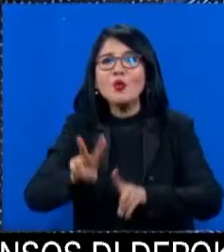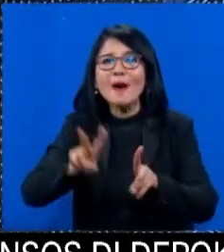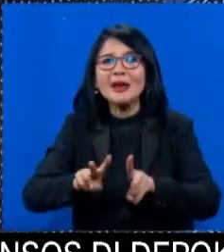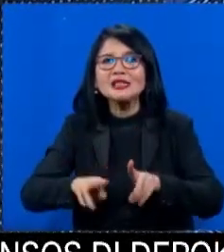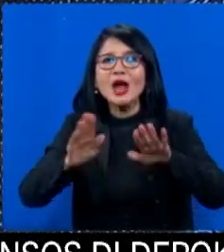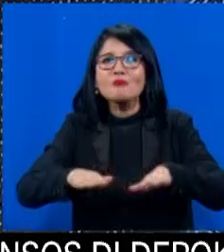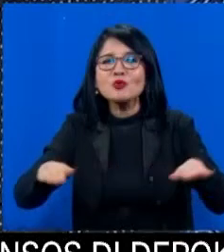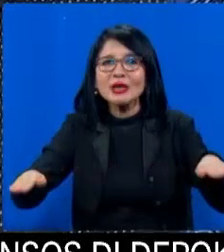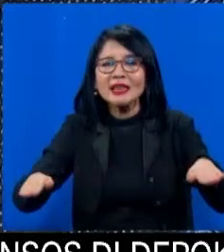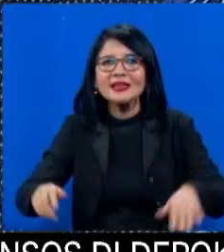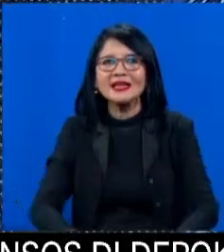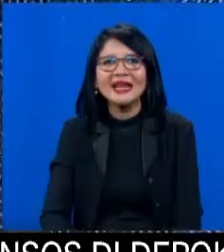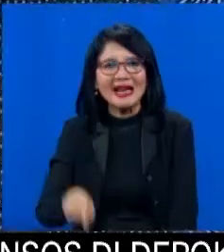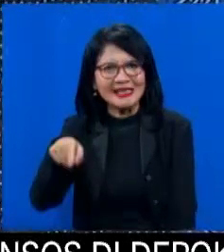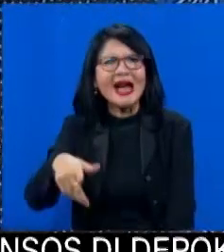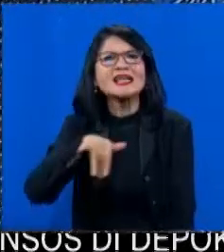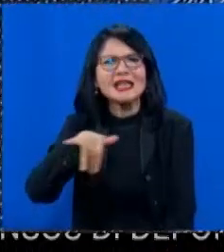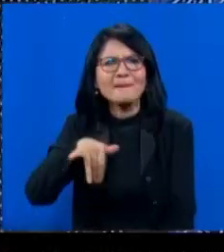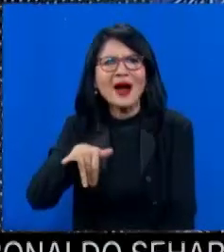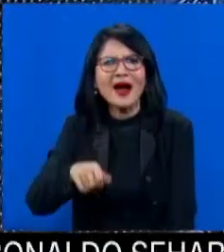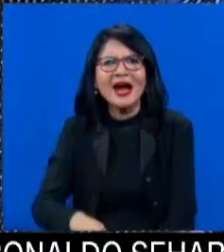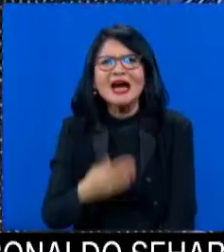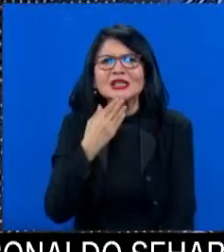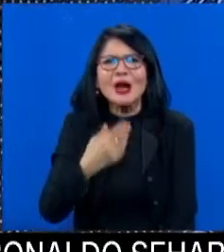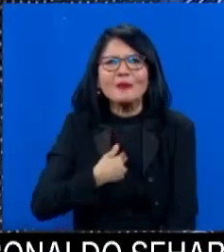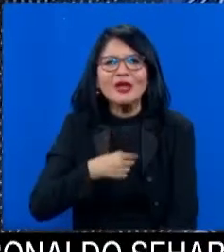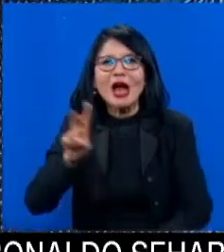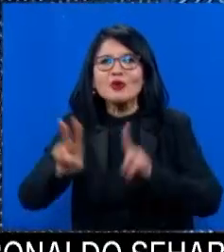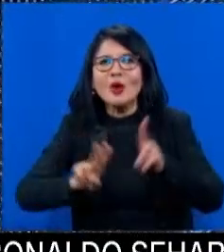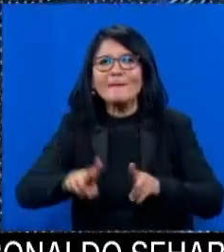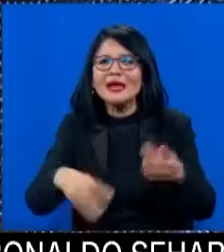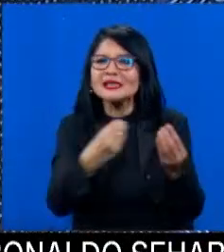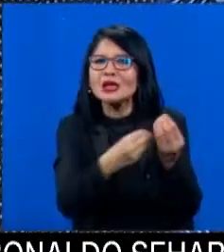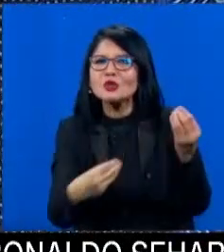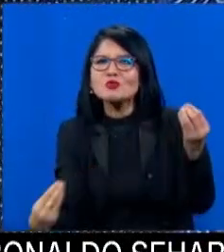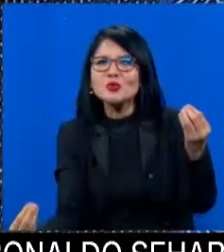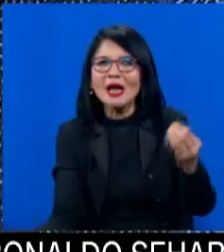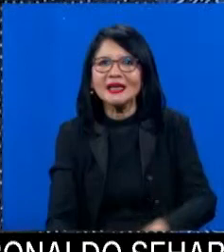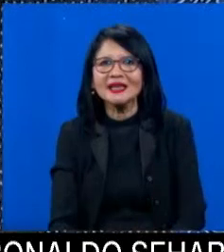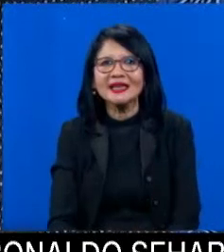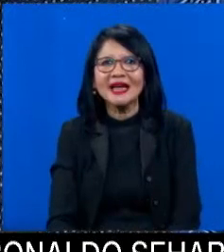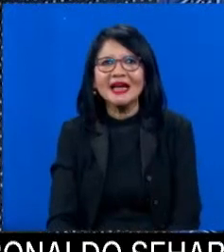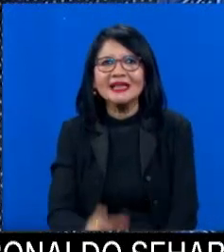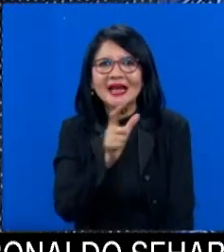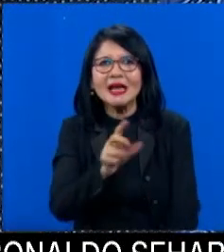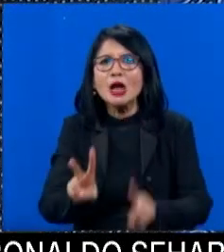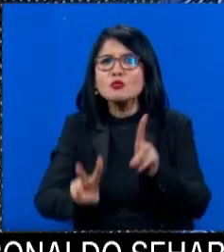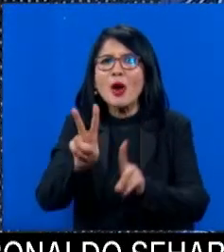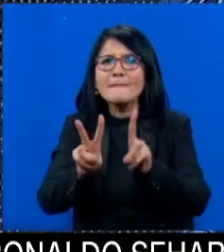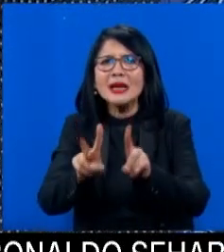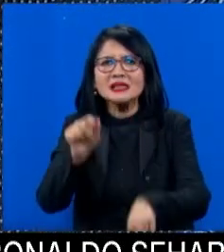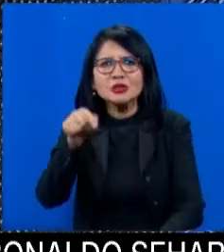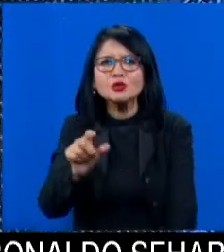murid ya, ini dia juga dia mempunyai 12 marga dan kata 12 itu memang sangat